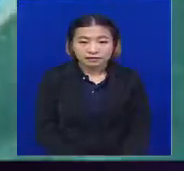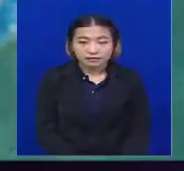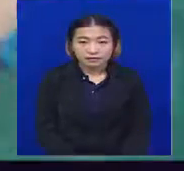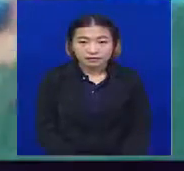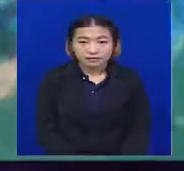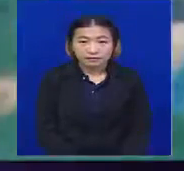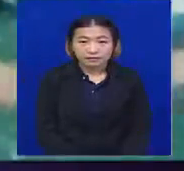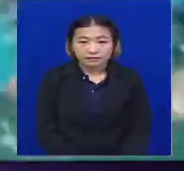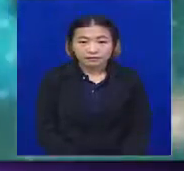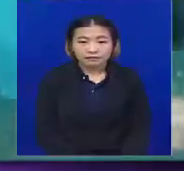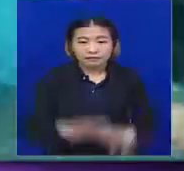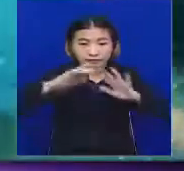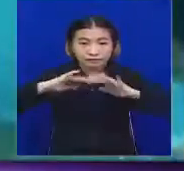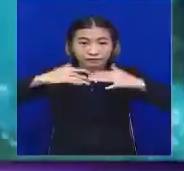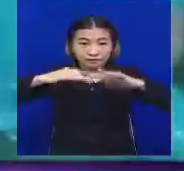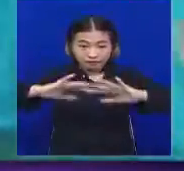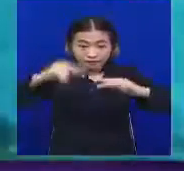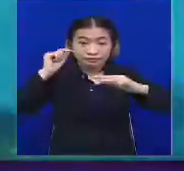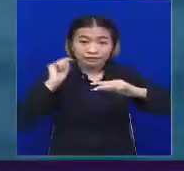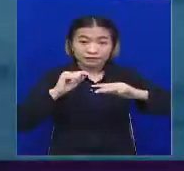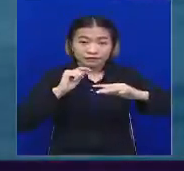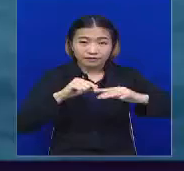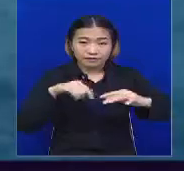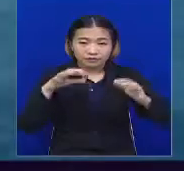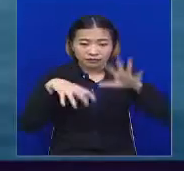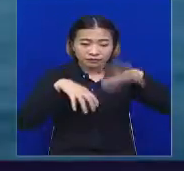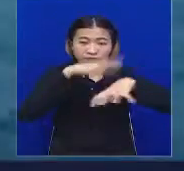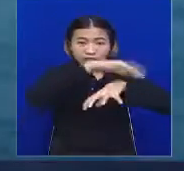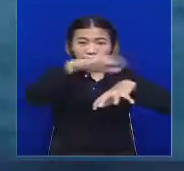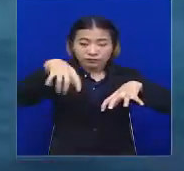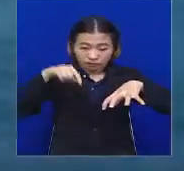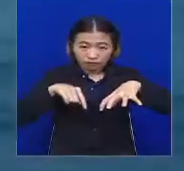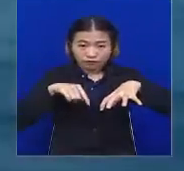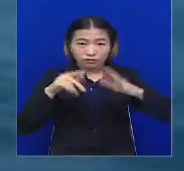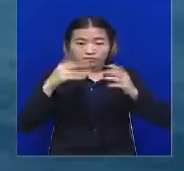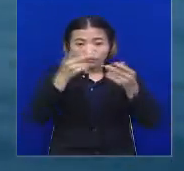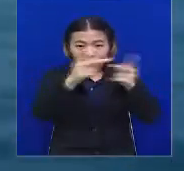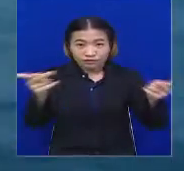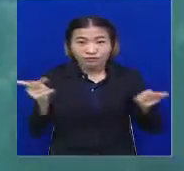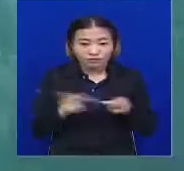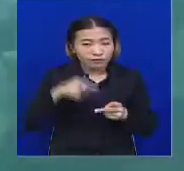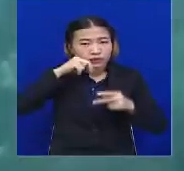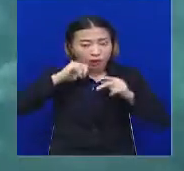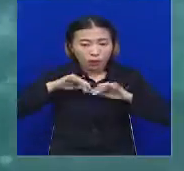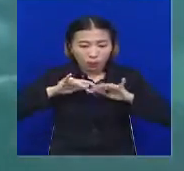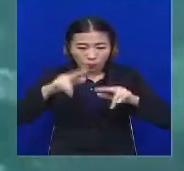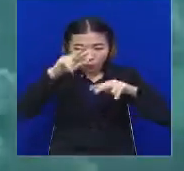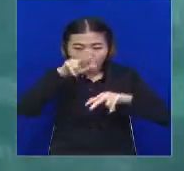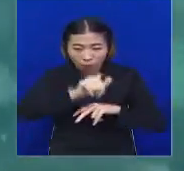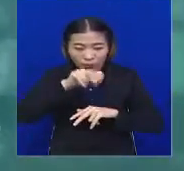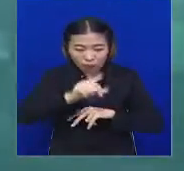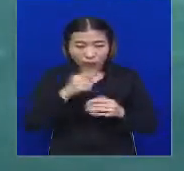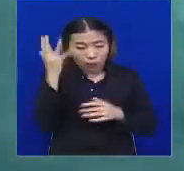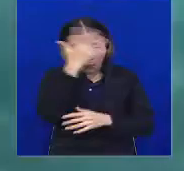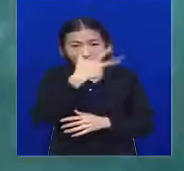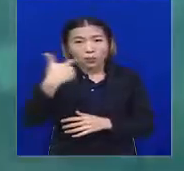ท้องทะเลภายในอุทยานแห่งชาติหาดนพรัตน์ธาราและหมู่เกาะพีพีขึ้นชื่อถึงน้ำทะเลใสปะการังสวยในรอบ